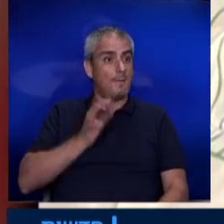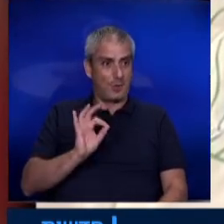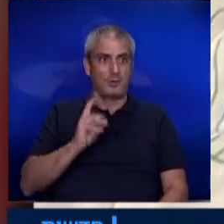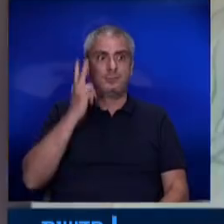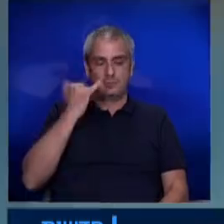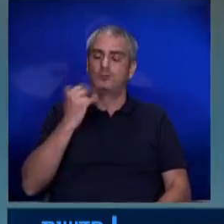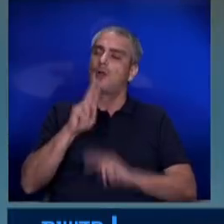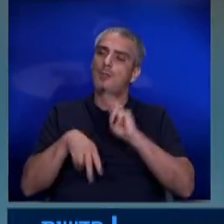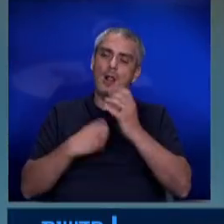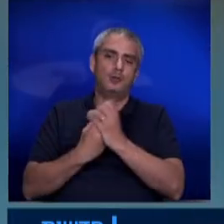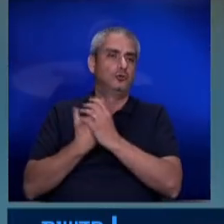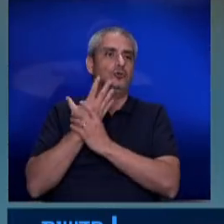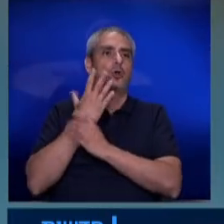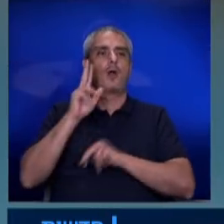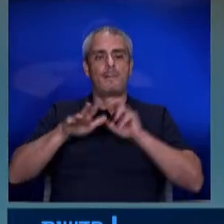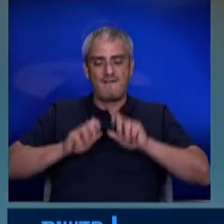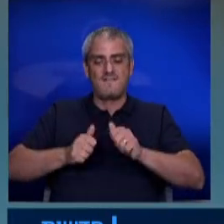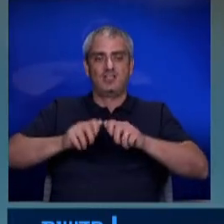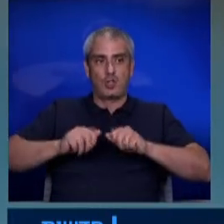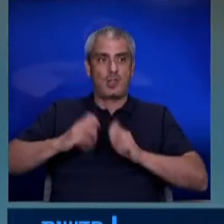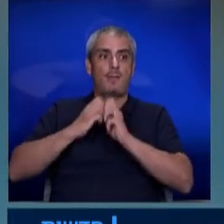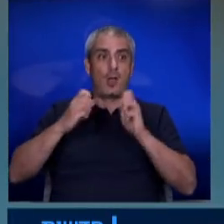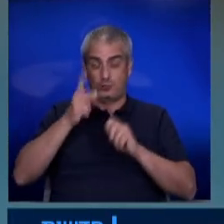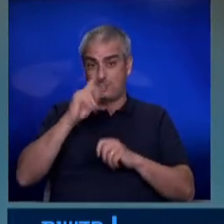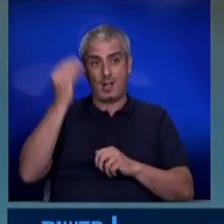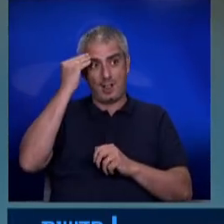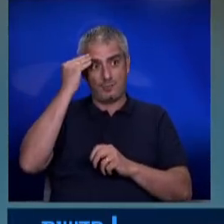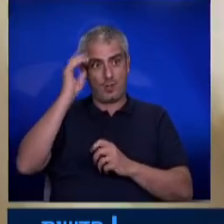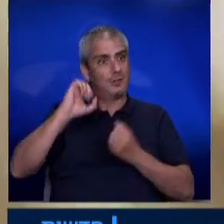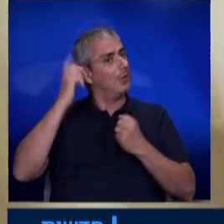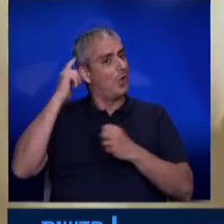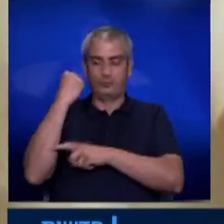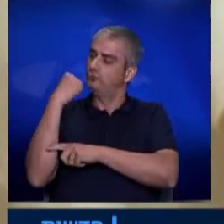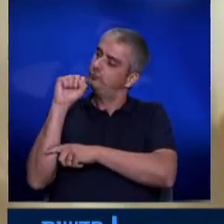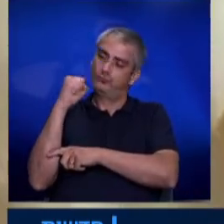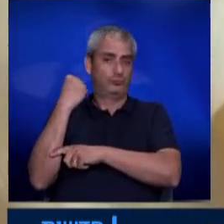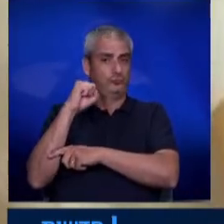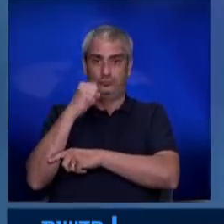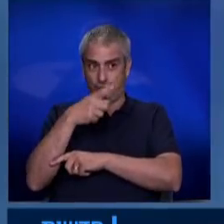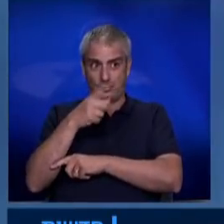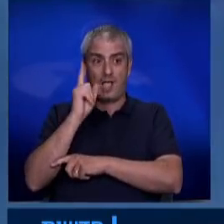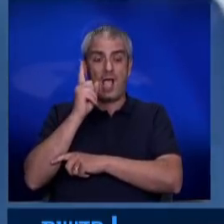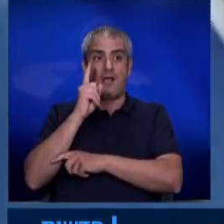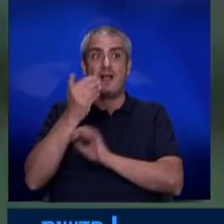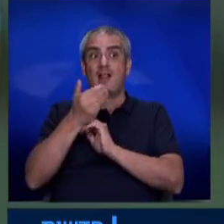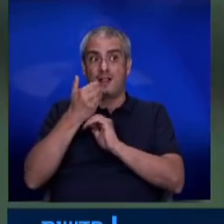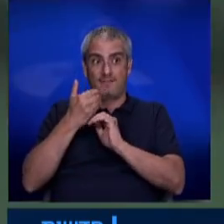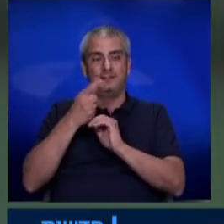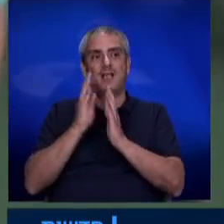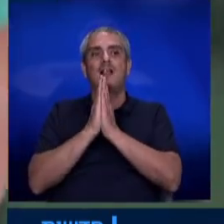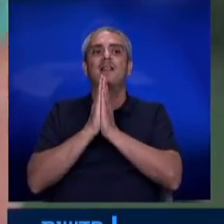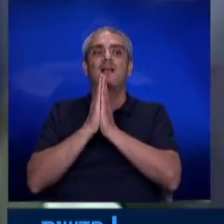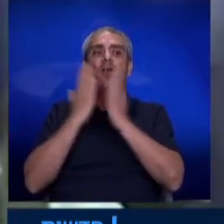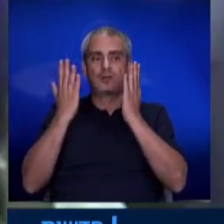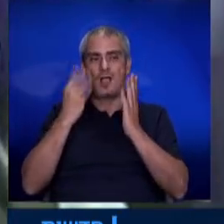שיקום ופיזיותרפיה, הן יצטרכו ללמוד להזיז את הראש ואת הצוואר, אבל לפניהן, וזו התקווה הגדולה,